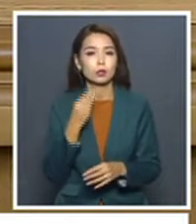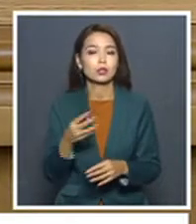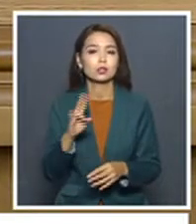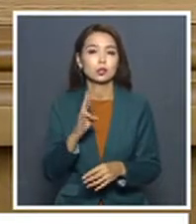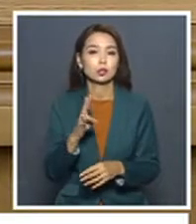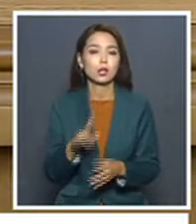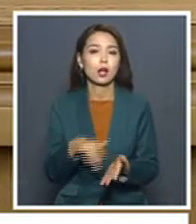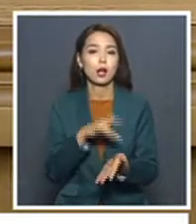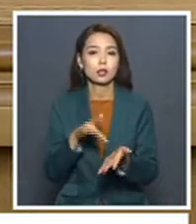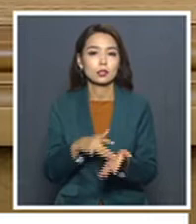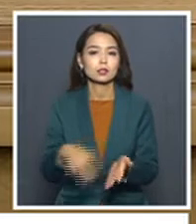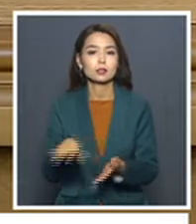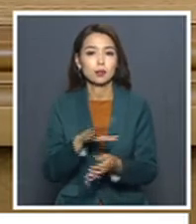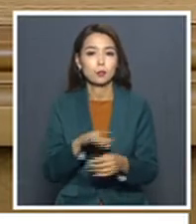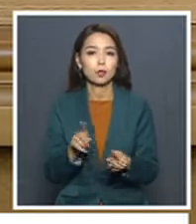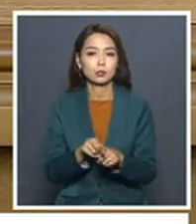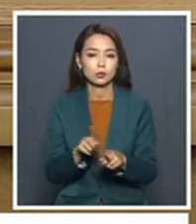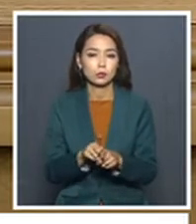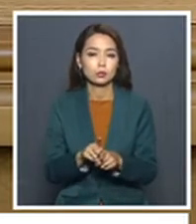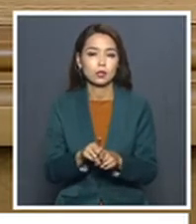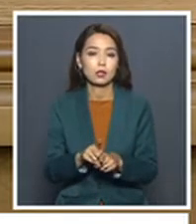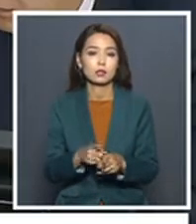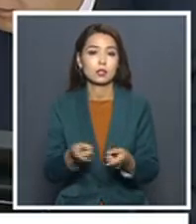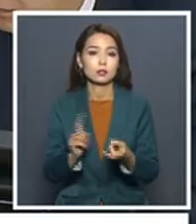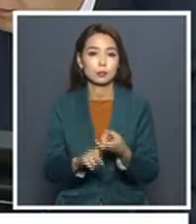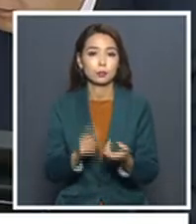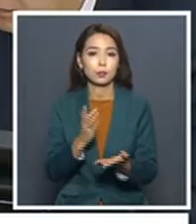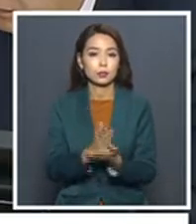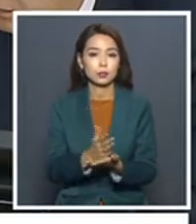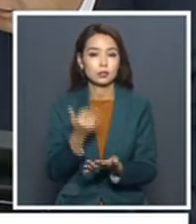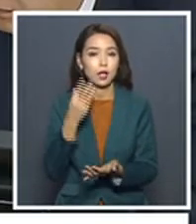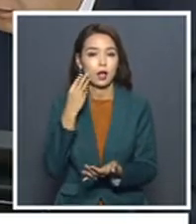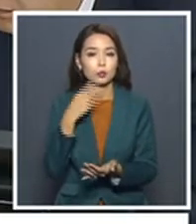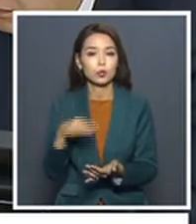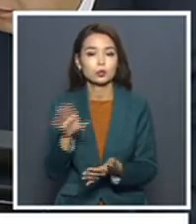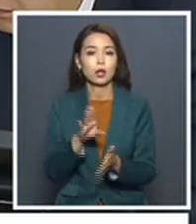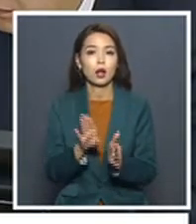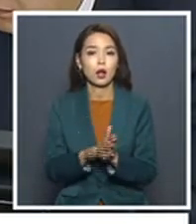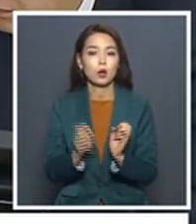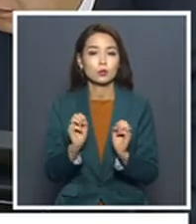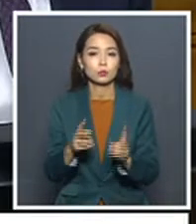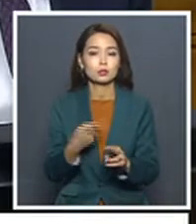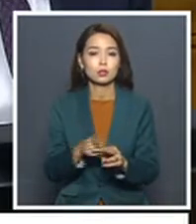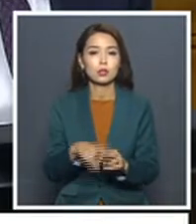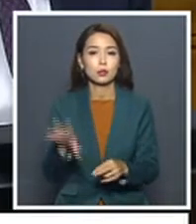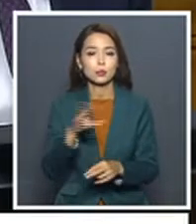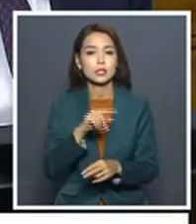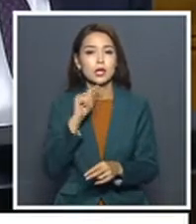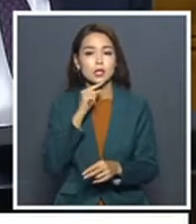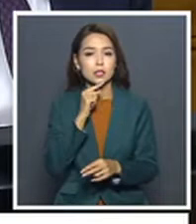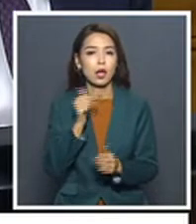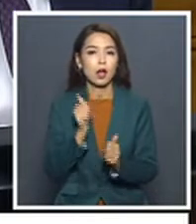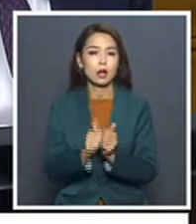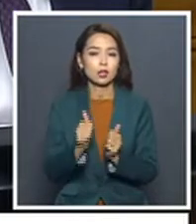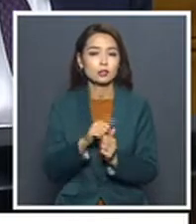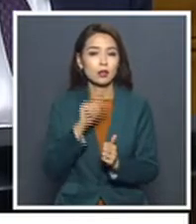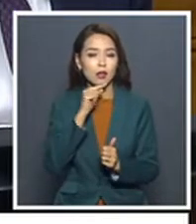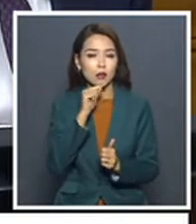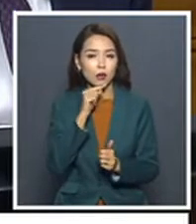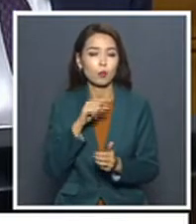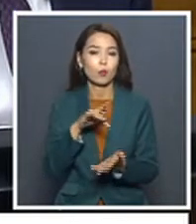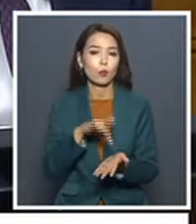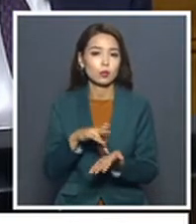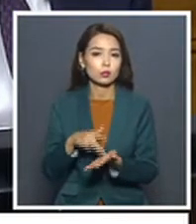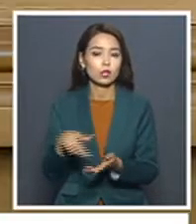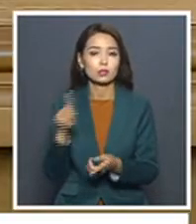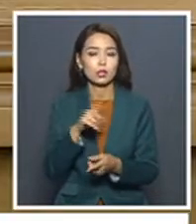Нұр-Сұлтан қалаларына тиесілі. Алматы тәуелсіздік жылдары ірі экономикалық орталыққа және республикалық